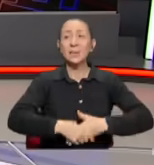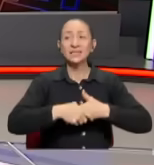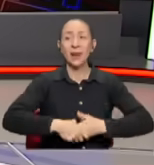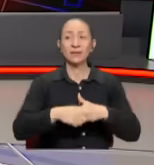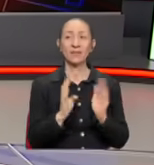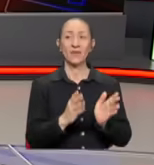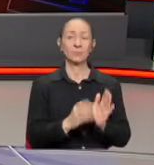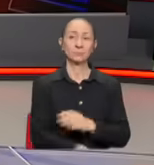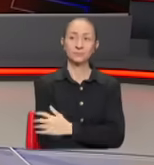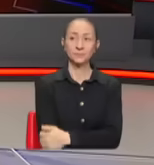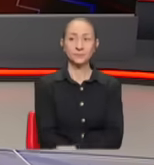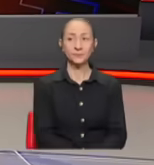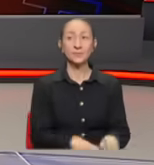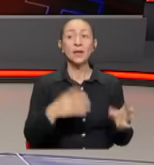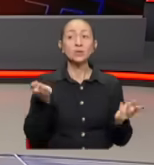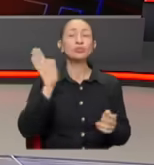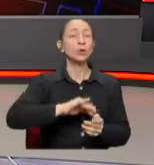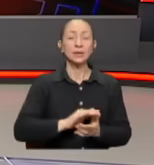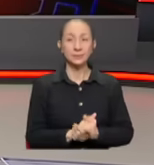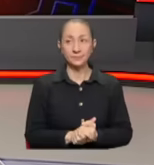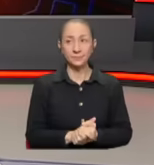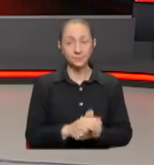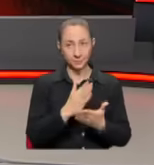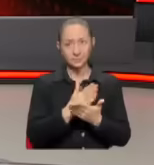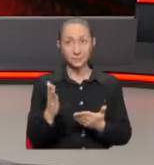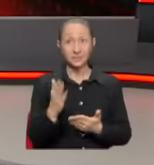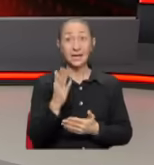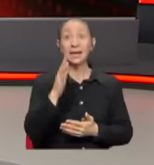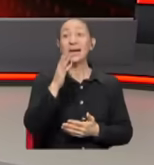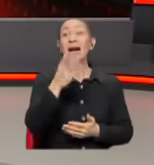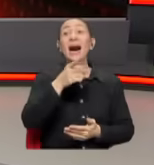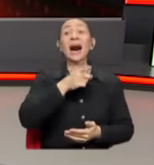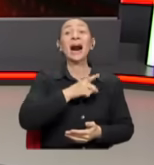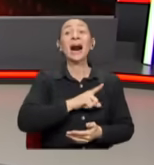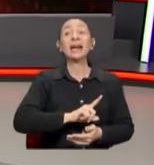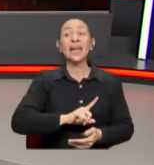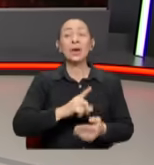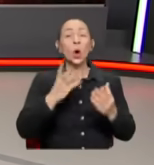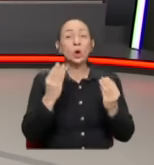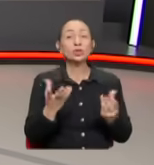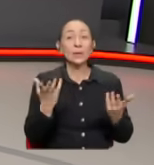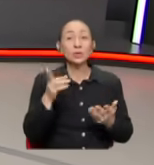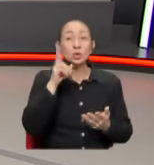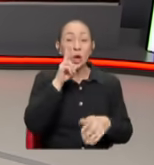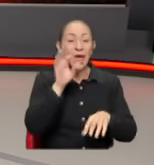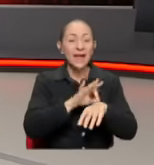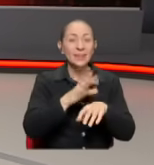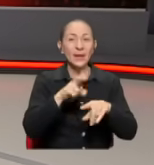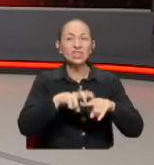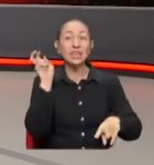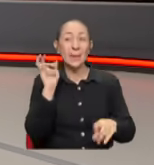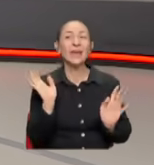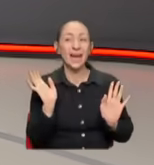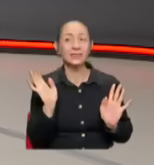ediyor. Efendim sonra devam edeceğiz biz de. Adaylık olsa bile son anda bile çekilebilirler bu